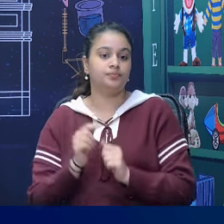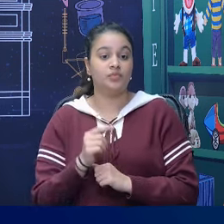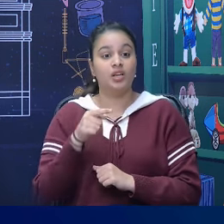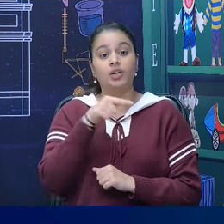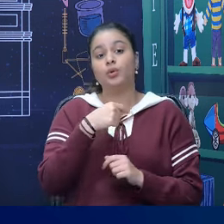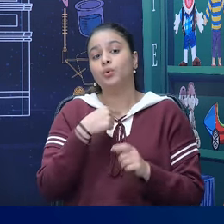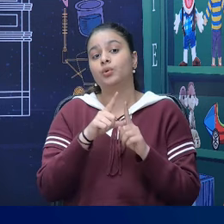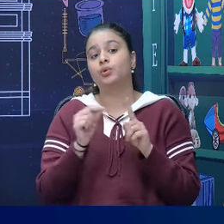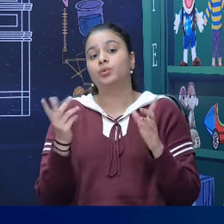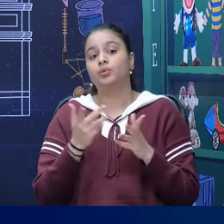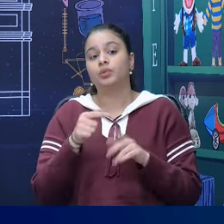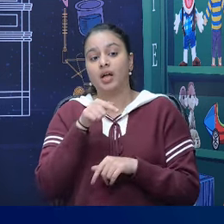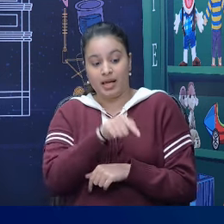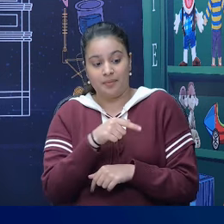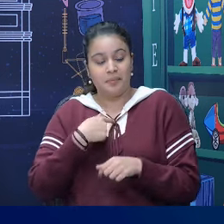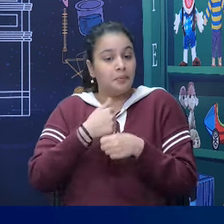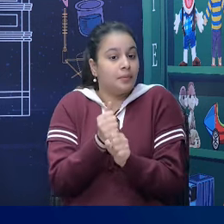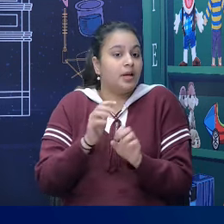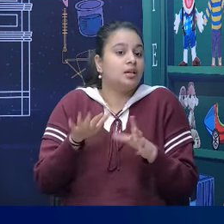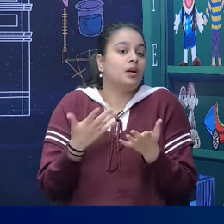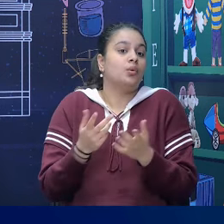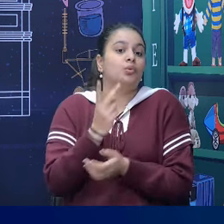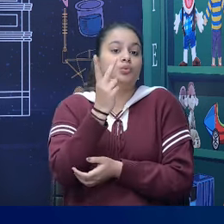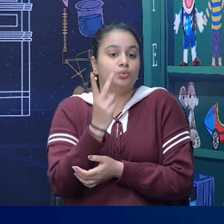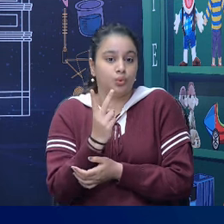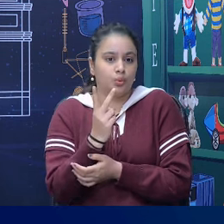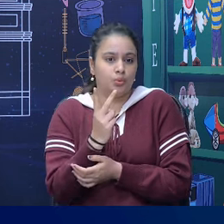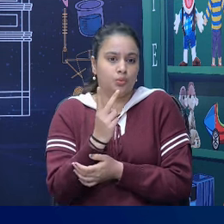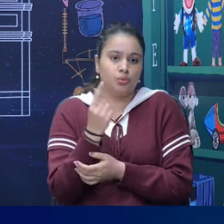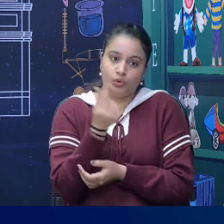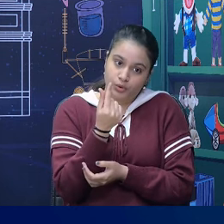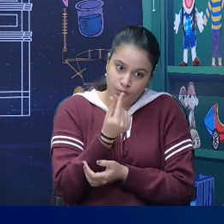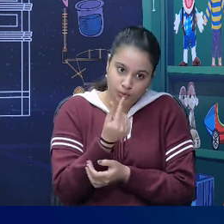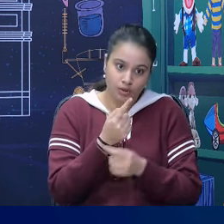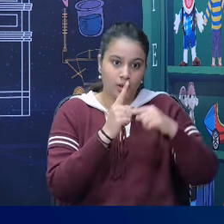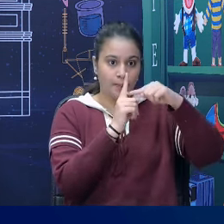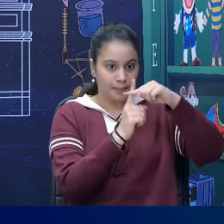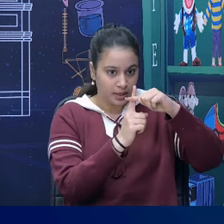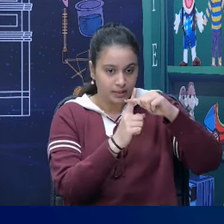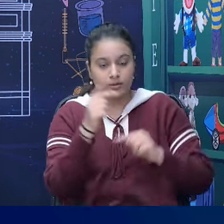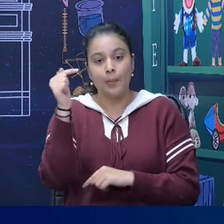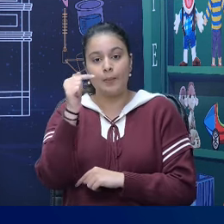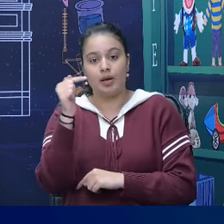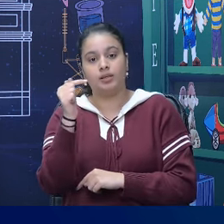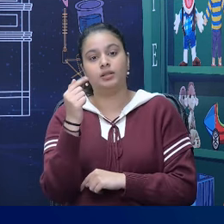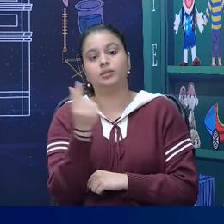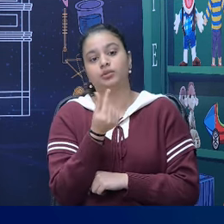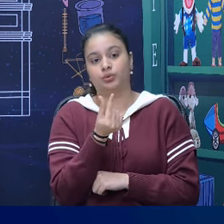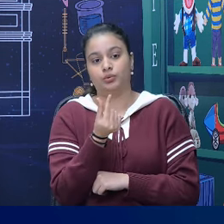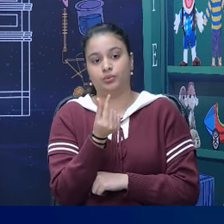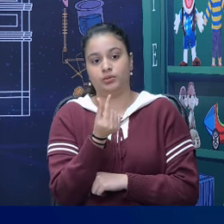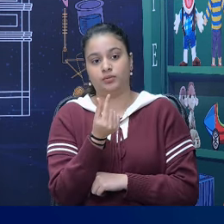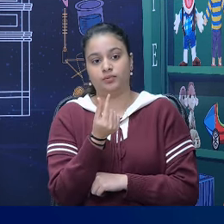अलजेब्रिक एक्सप्रेशन बनाना है तो इसमें से अभी दो ऑपरेशन यूज कीजिए किसकी कीजिए जमा को और घटा को जमा को और घटा को यूज